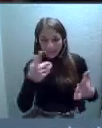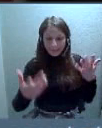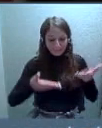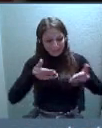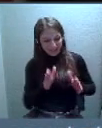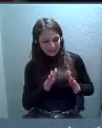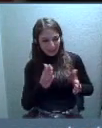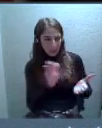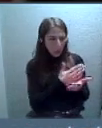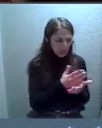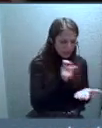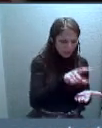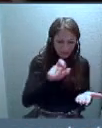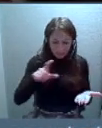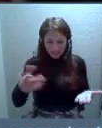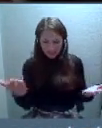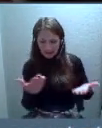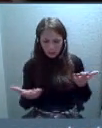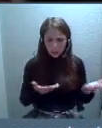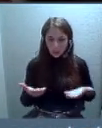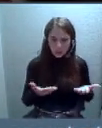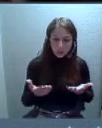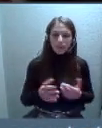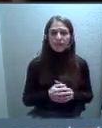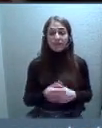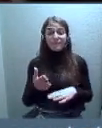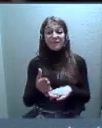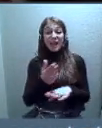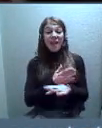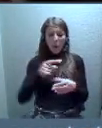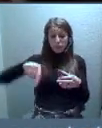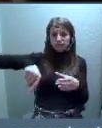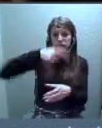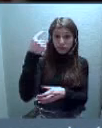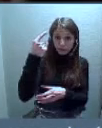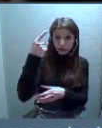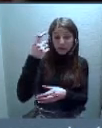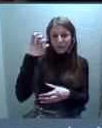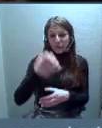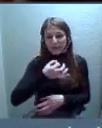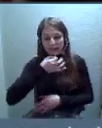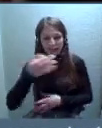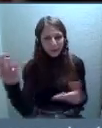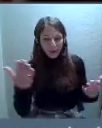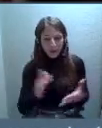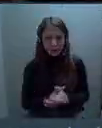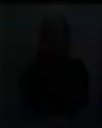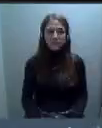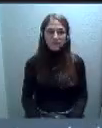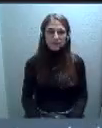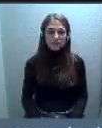décider quel allait être le lauréat. Je voulais, avant d'ouvrir l'enveloppe, adresser un grand bravo aux 5